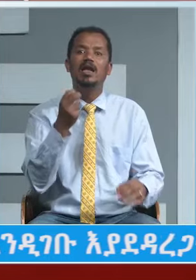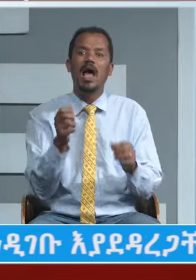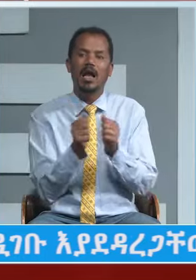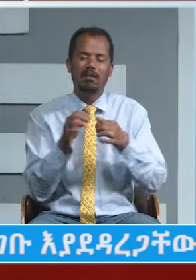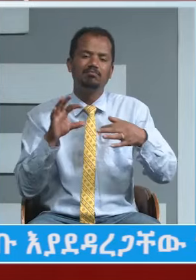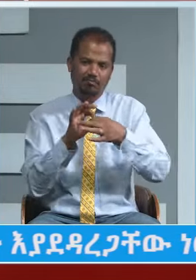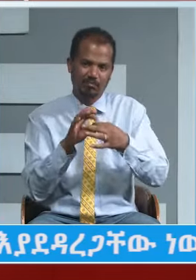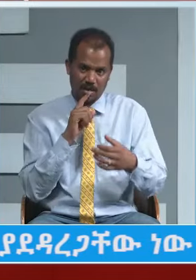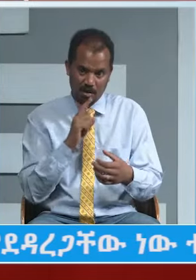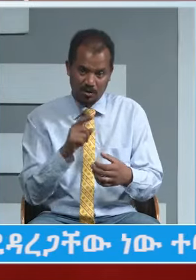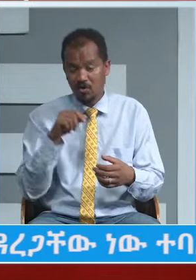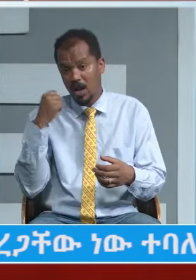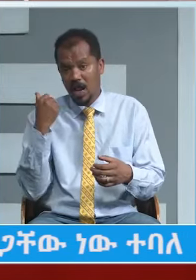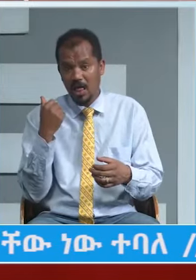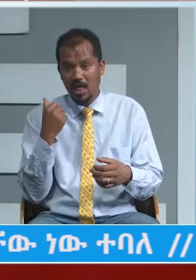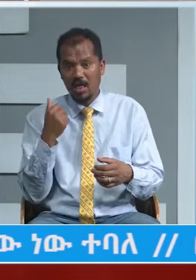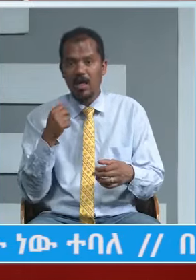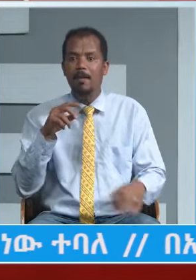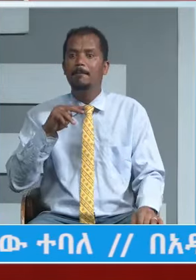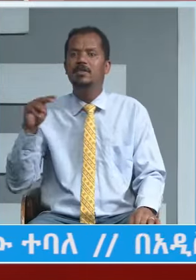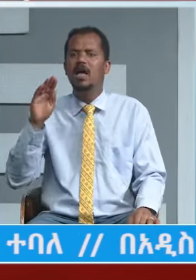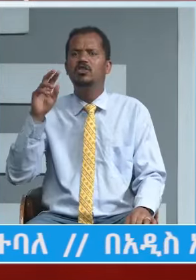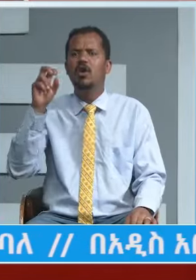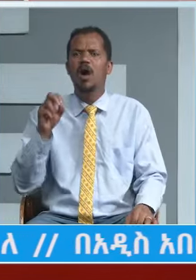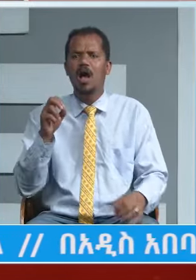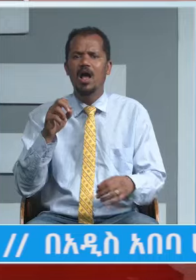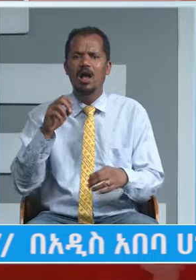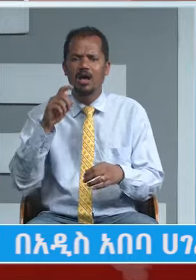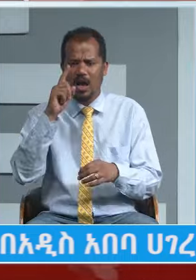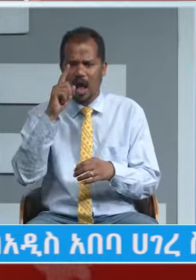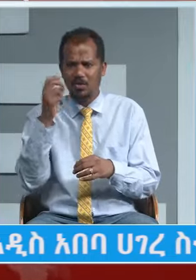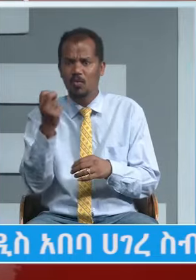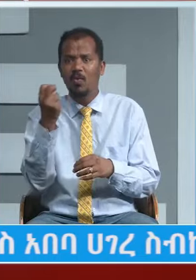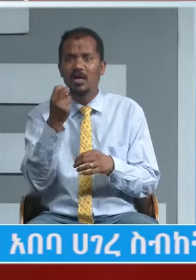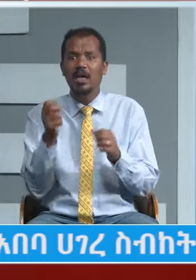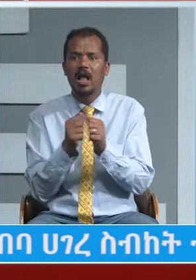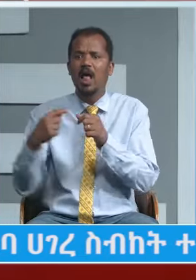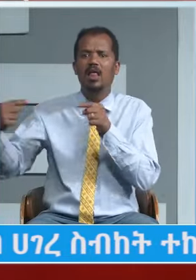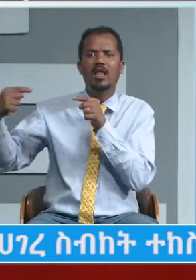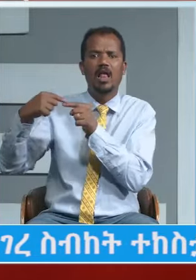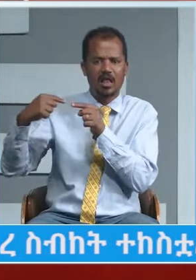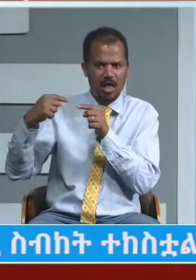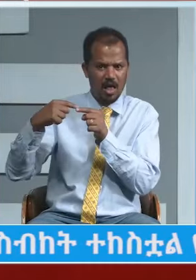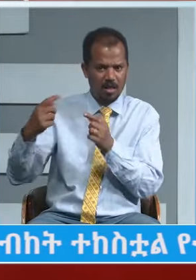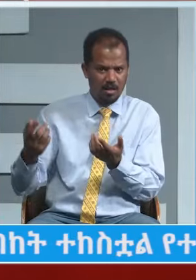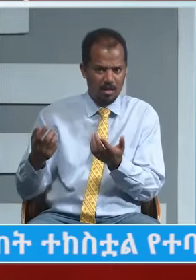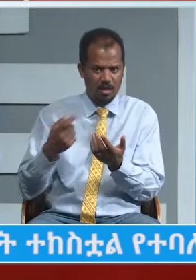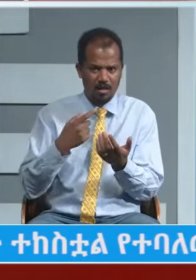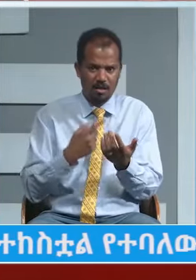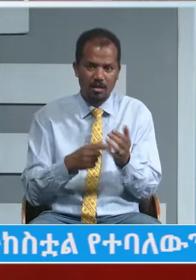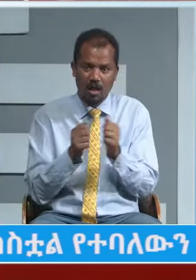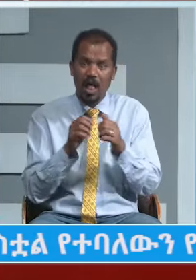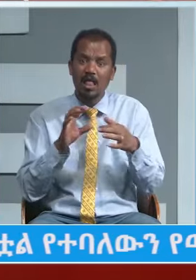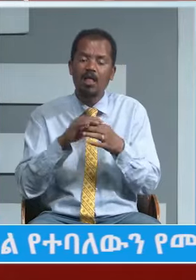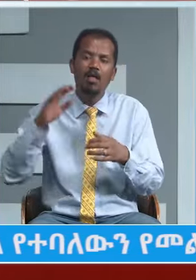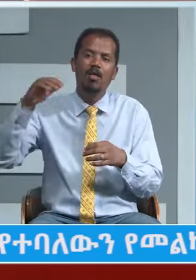ጋር አጀሰንት ናቸው። ሌላኛው በምዕራብ ሸዋ በኩልም ከአንድ ወረዳ ጋር ይገናኛል አካባቢው ከዚህ